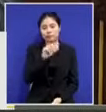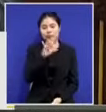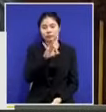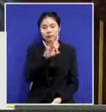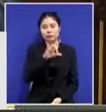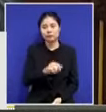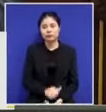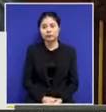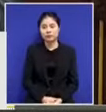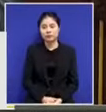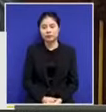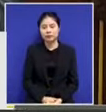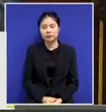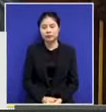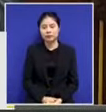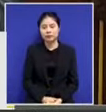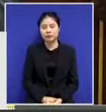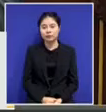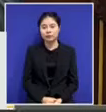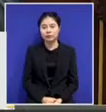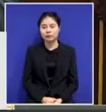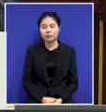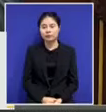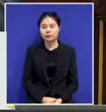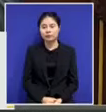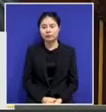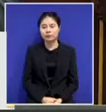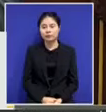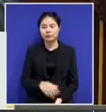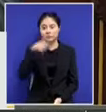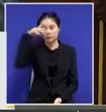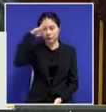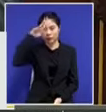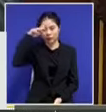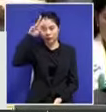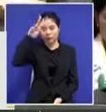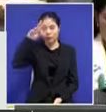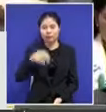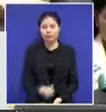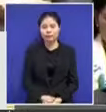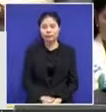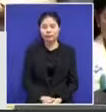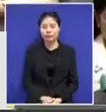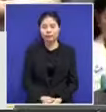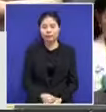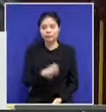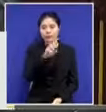228นางสาวธนพรโสมทองแดง นายธนาธรจึงรุ่งเรืองกิจค่ะ